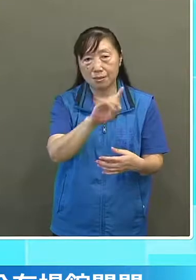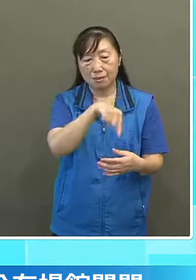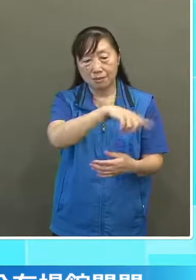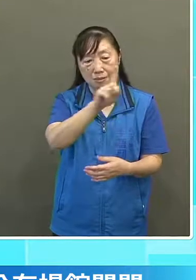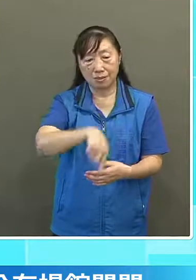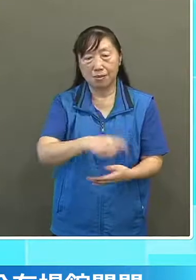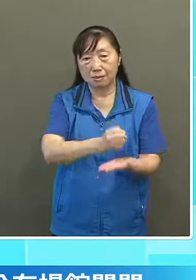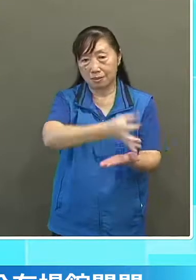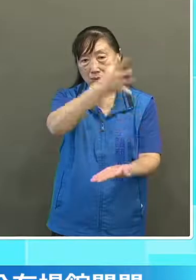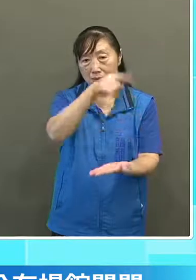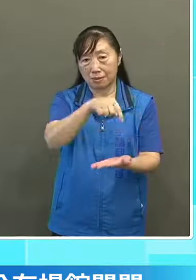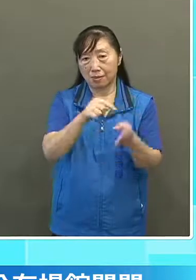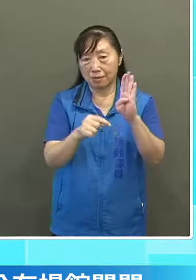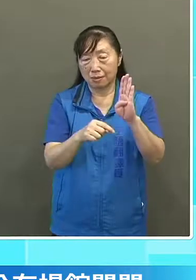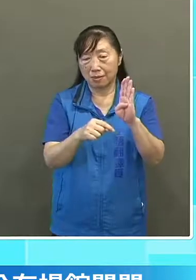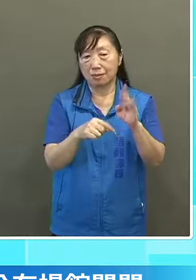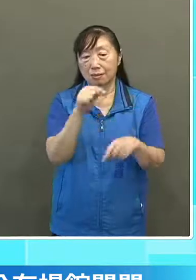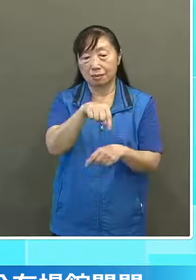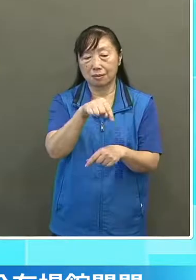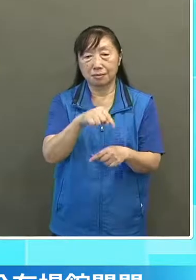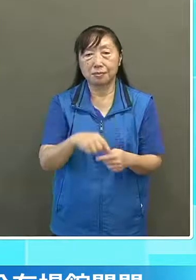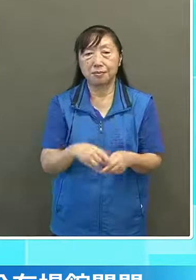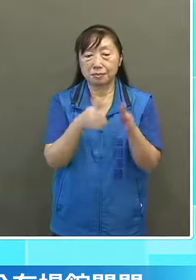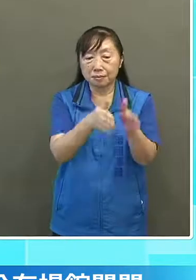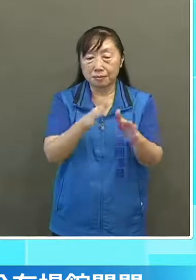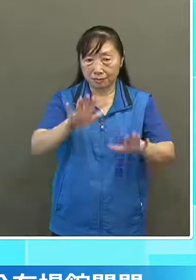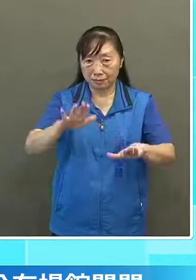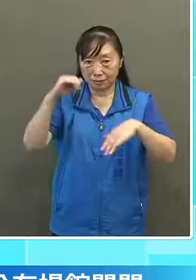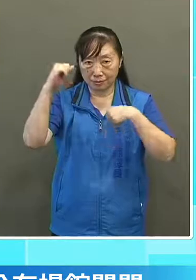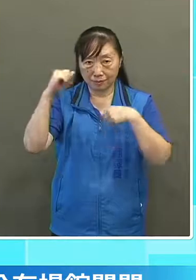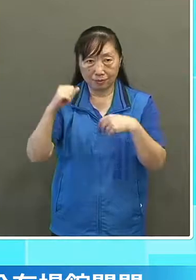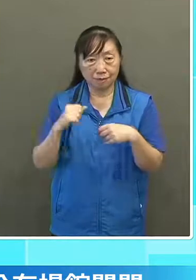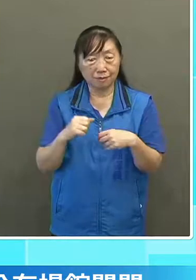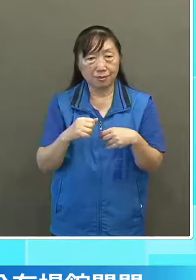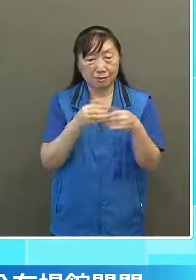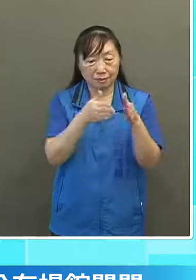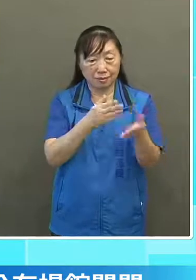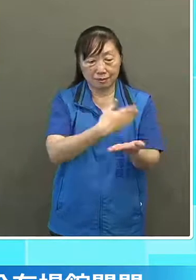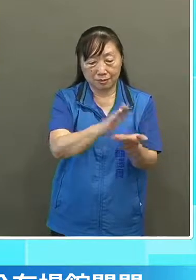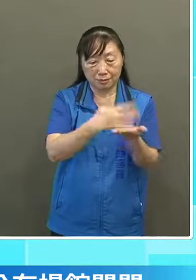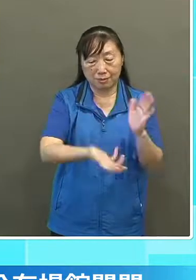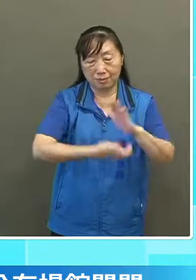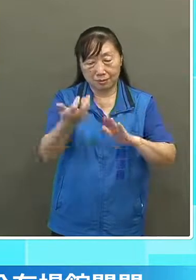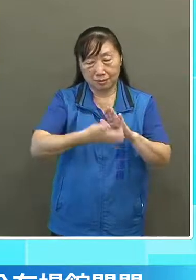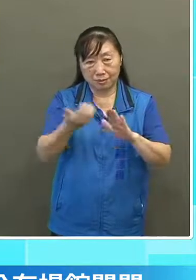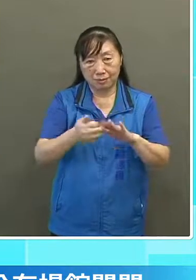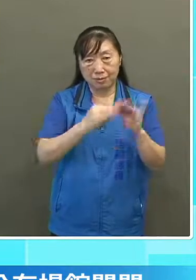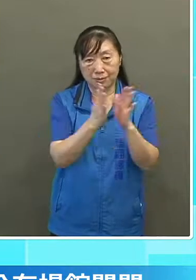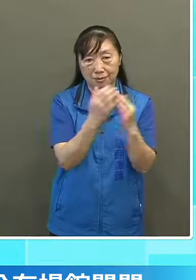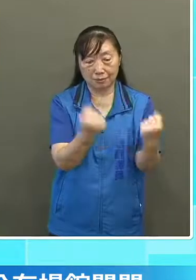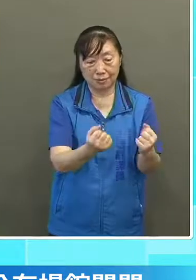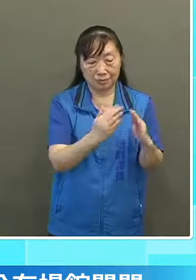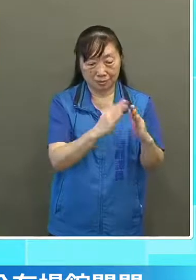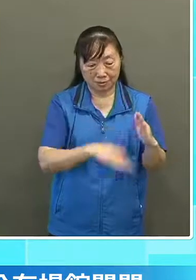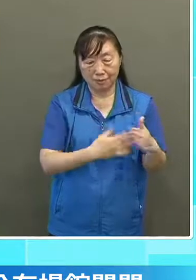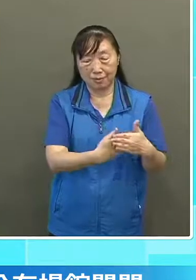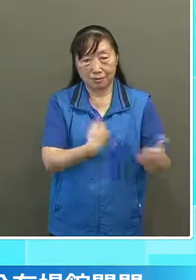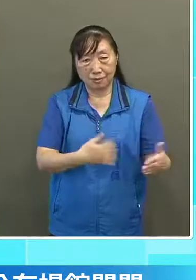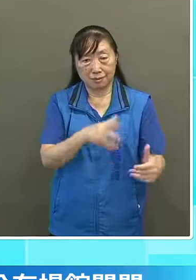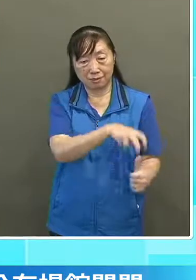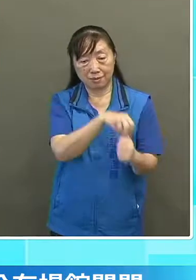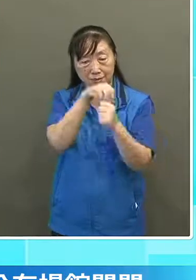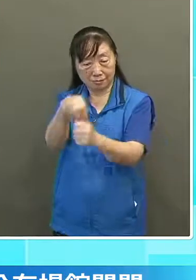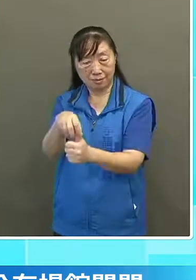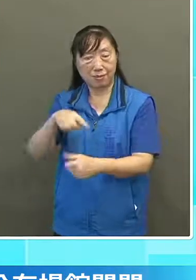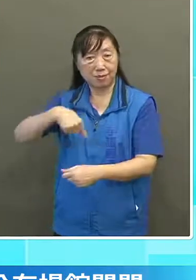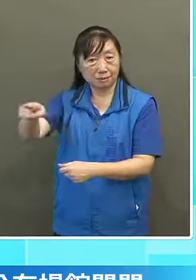这栋大楼我们特别在今天要清空，就居家隔离，送到集中检疫